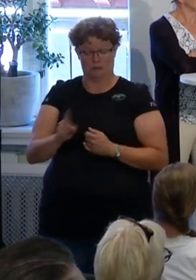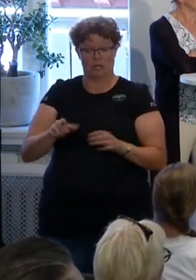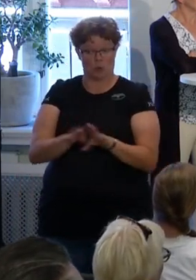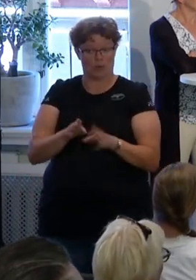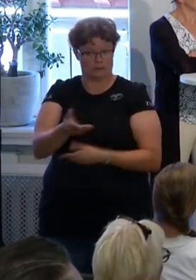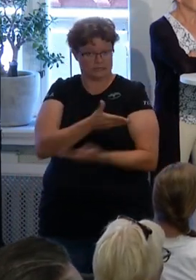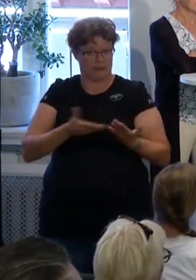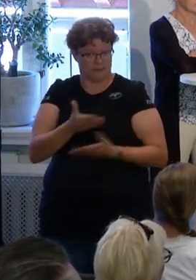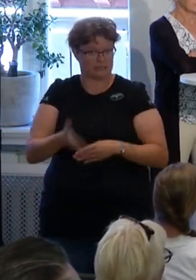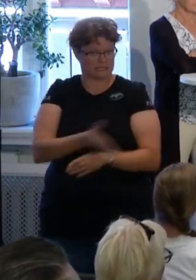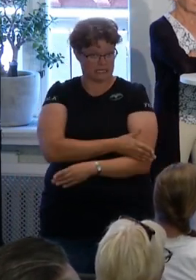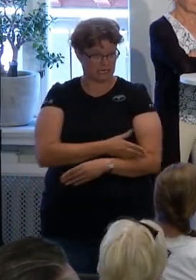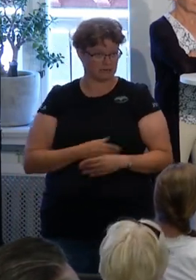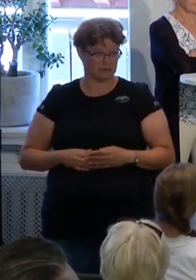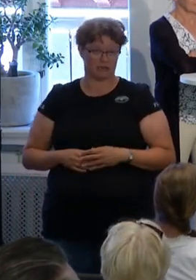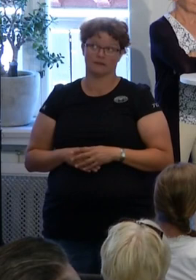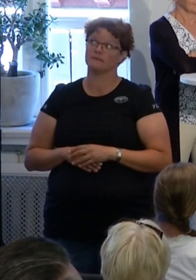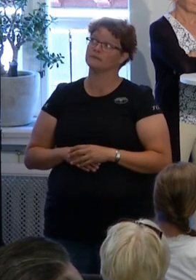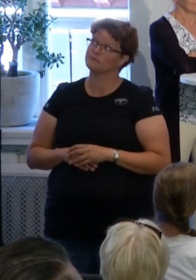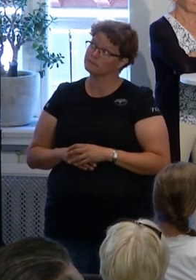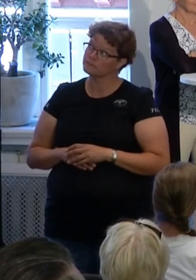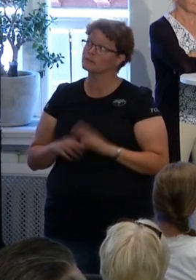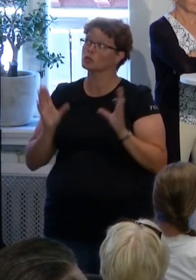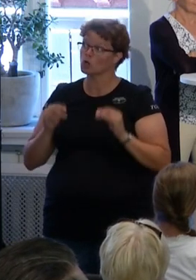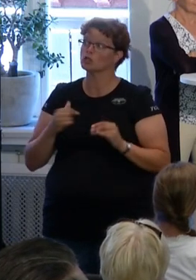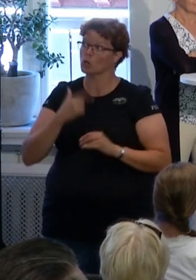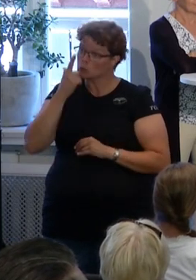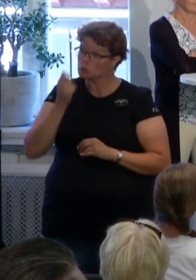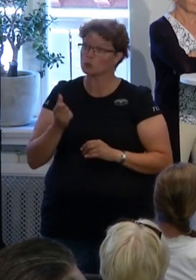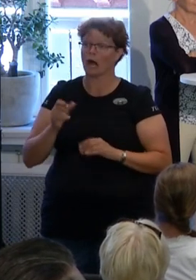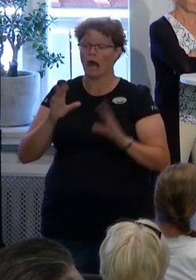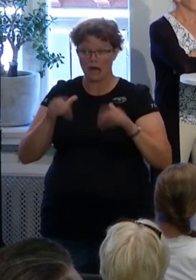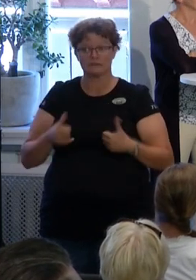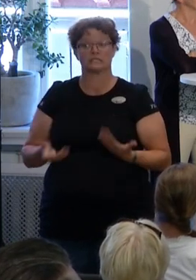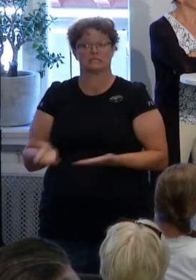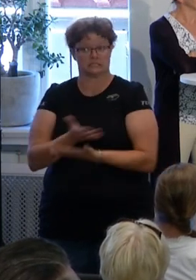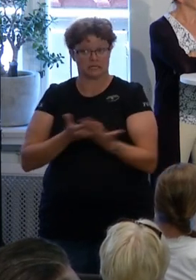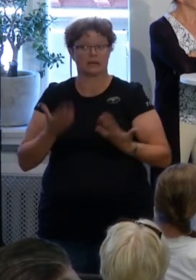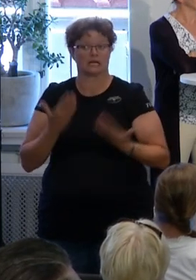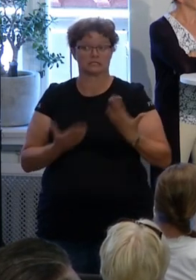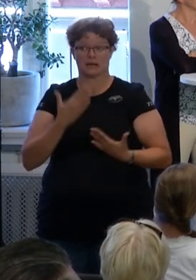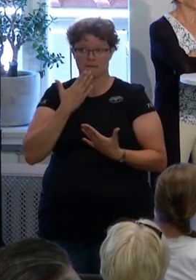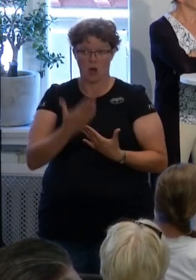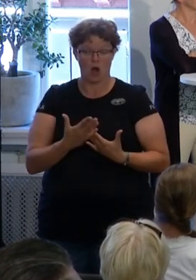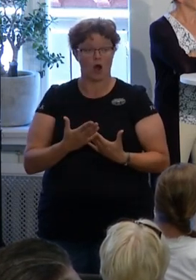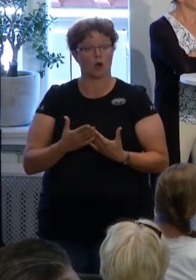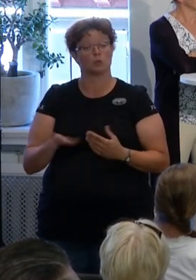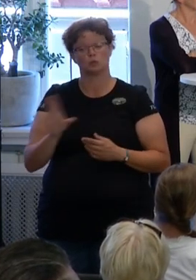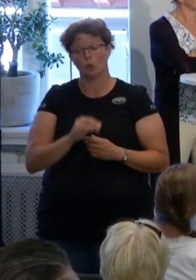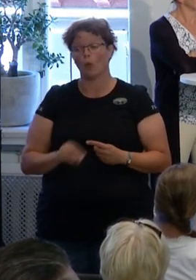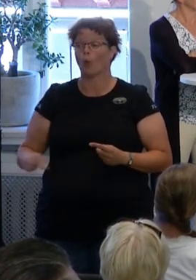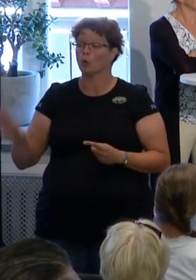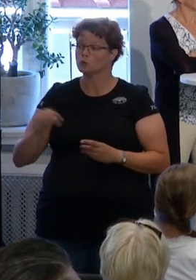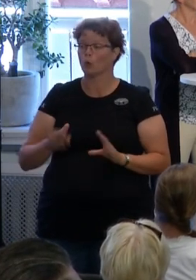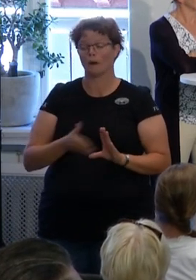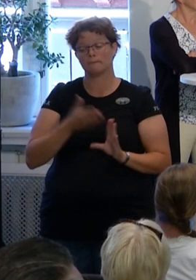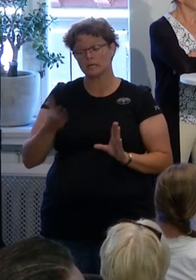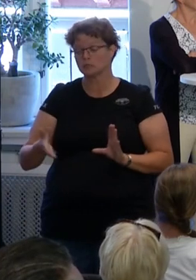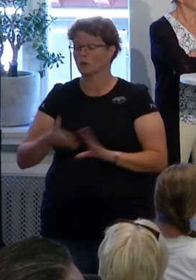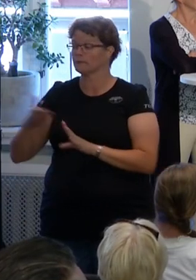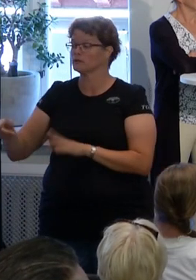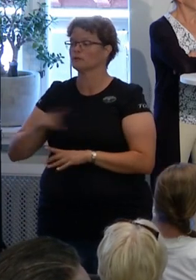samarbeta tidigare. Ja, men jag tror att man har samarbetat ganska bra, lite sporadiskt under perioder,